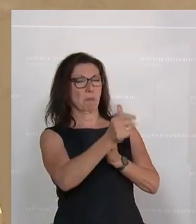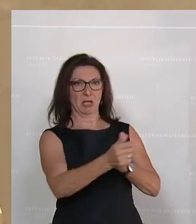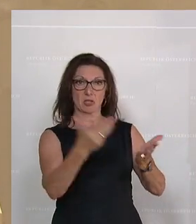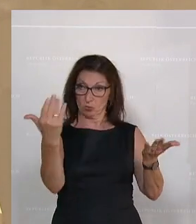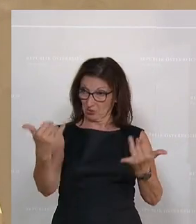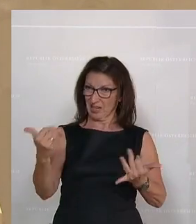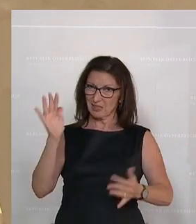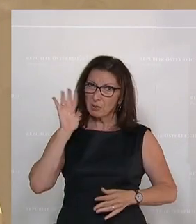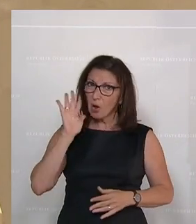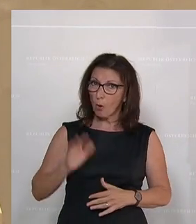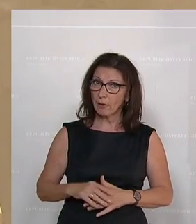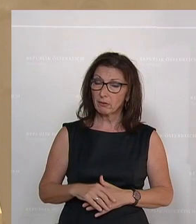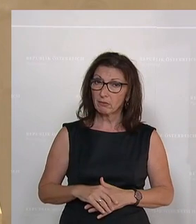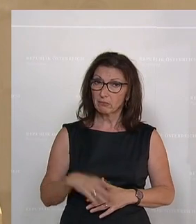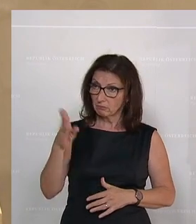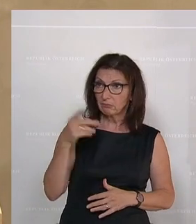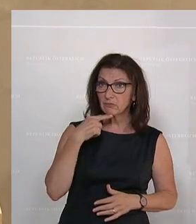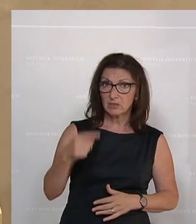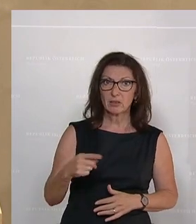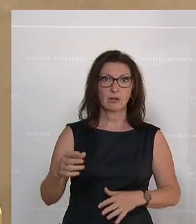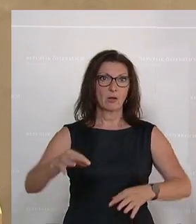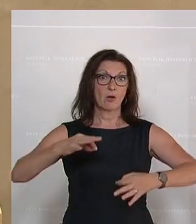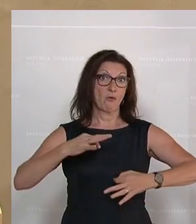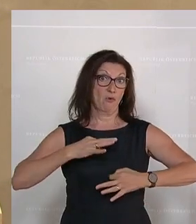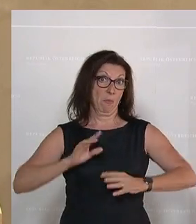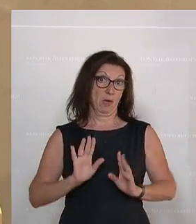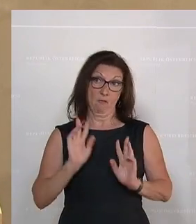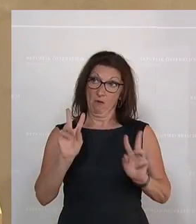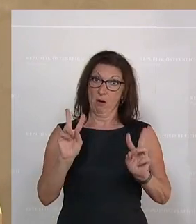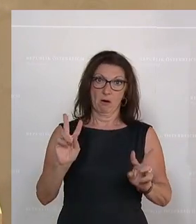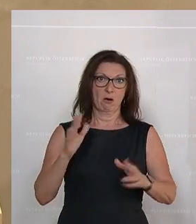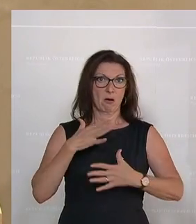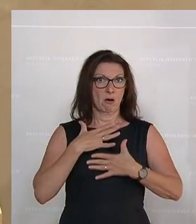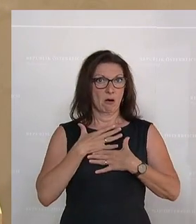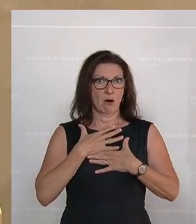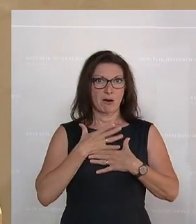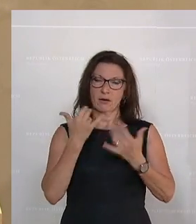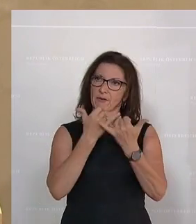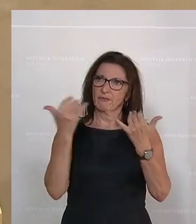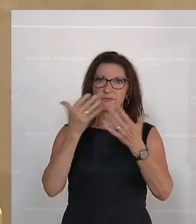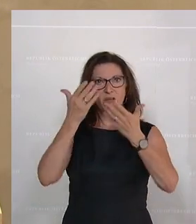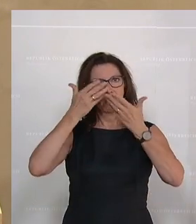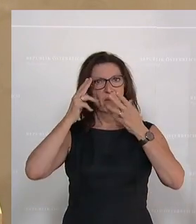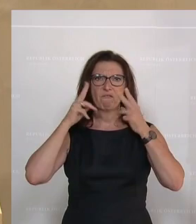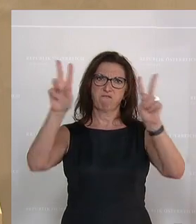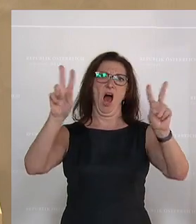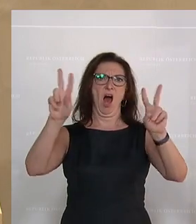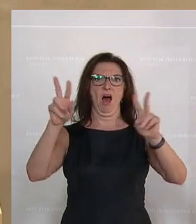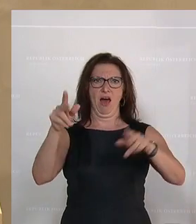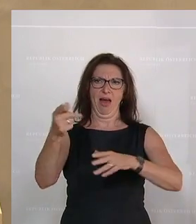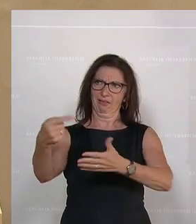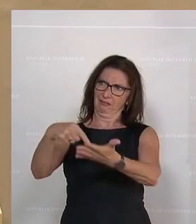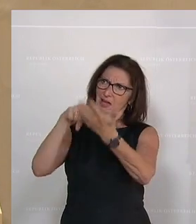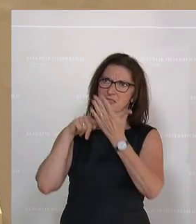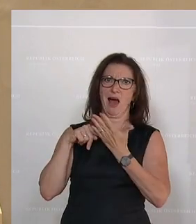die heraus wie viel sie in höchstem maße demaskieren dass sie draußen kalt aufgeführt haben weil das war nichts anderes was